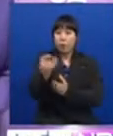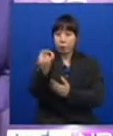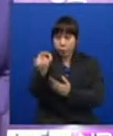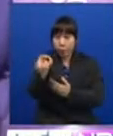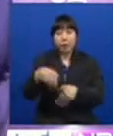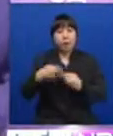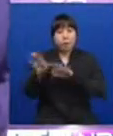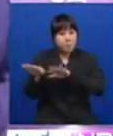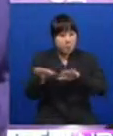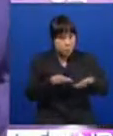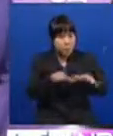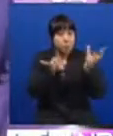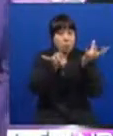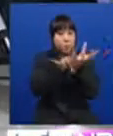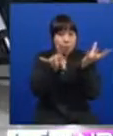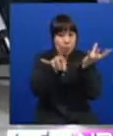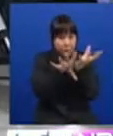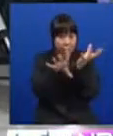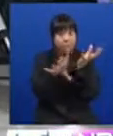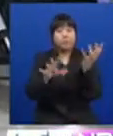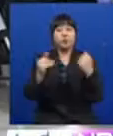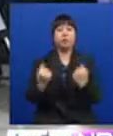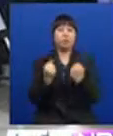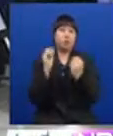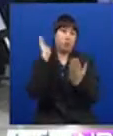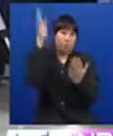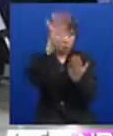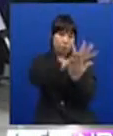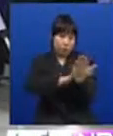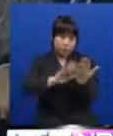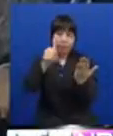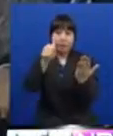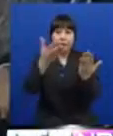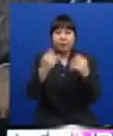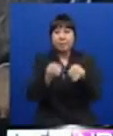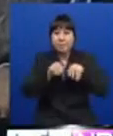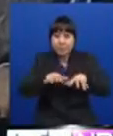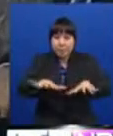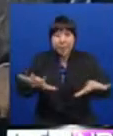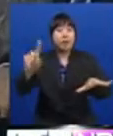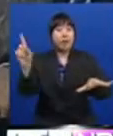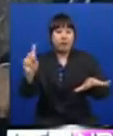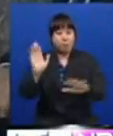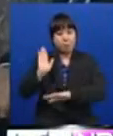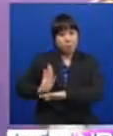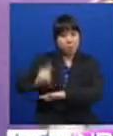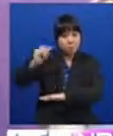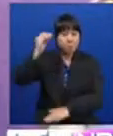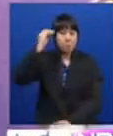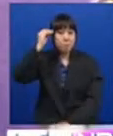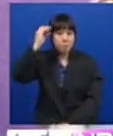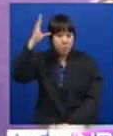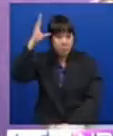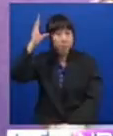ให้มีความพร้อมมีคุณภาพเป็นกำลังสำคัญของประเทศอีกทั้งเป็นการเผยแพร่พระปริตรก็สามารถและพระอัจฉริยภาพ